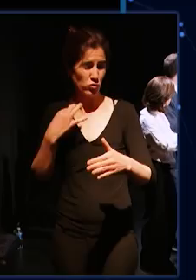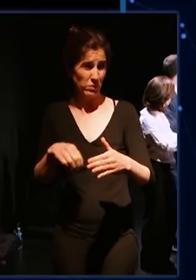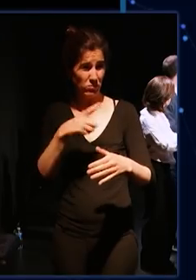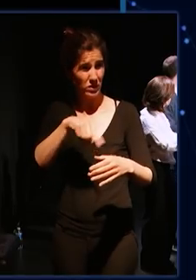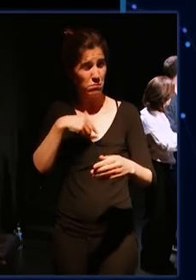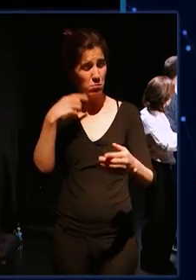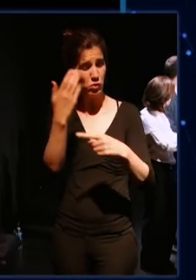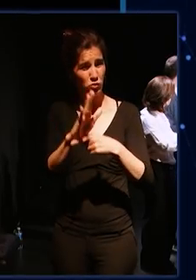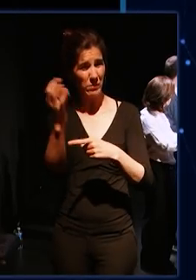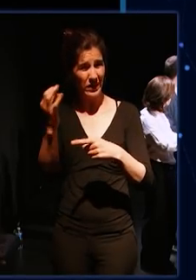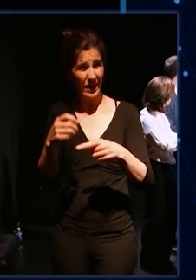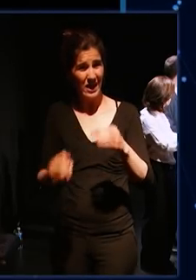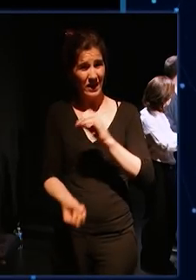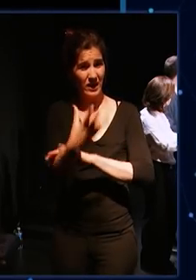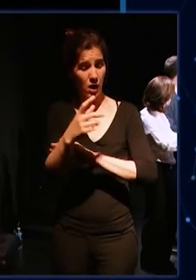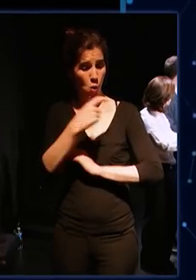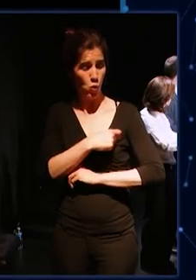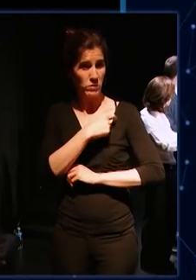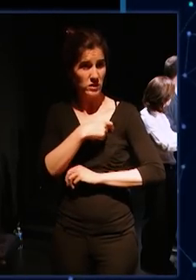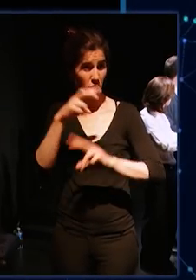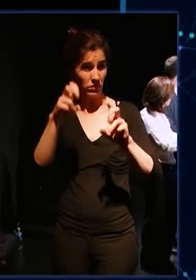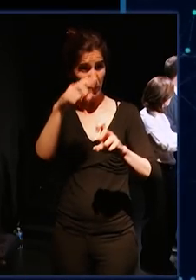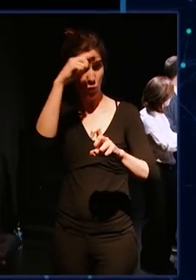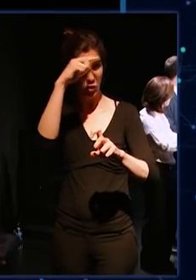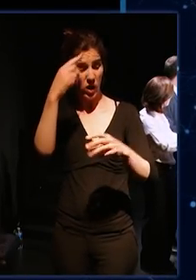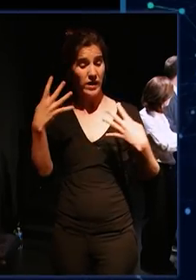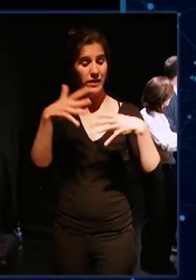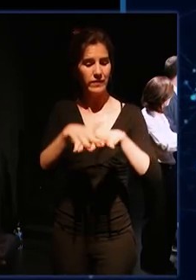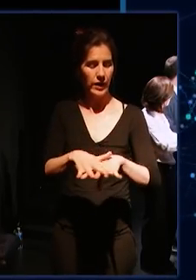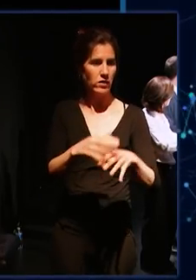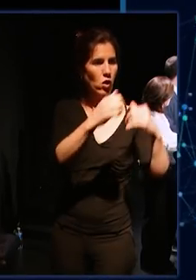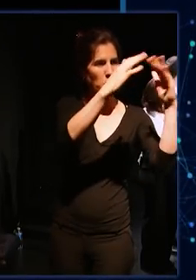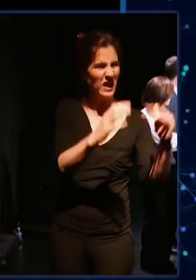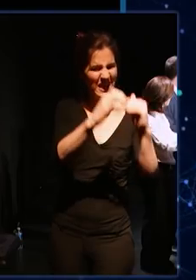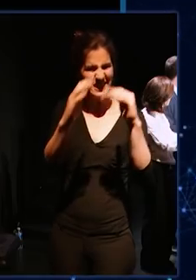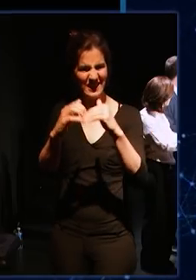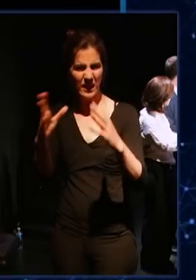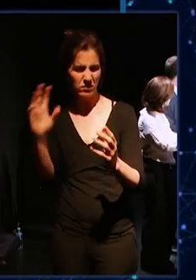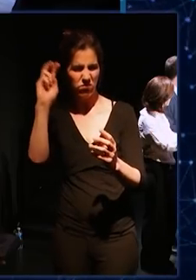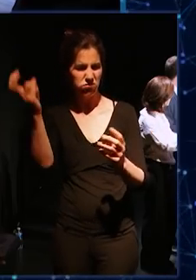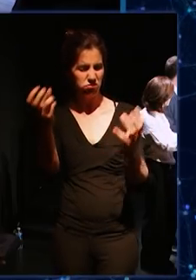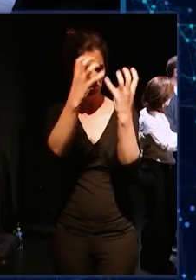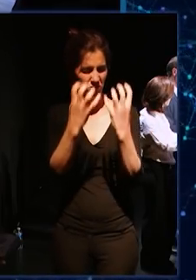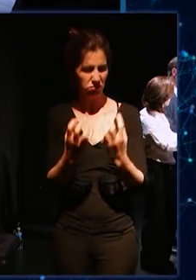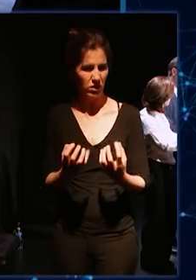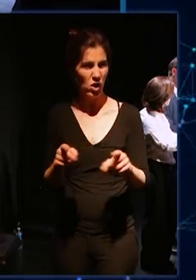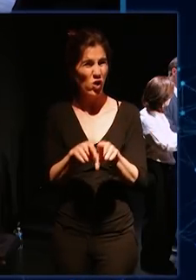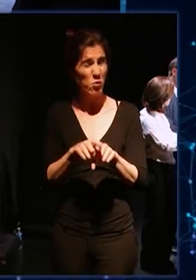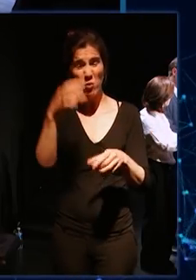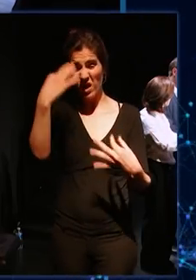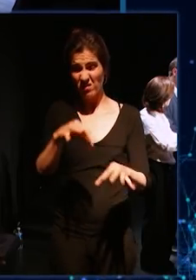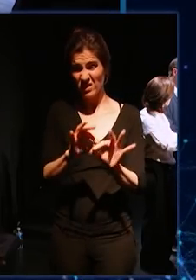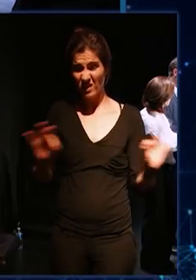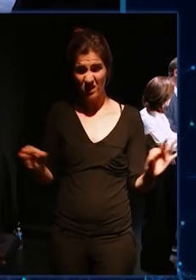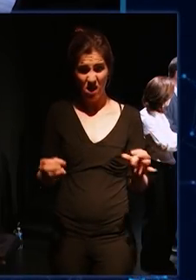una comissió de cultura on estiguin integrades les diferents entitats, que no sigui una simple comissió de cultura, com ja hi havia hagut